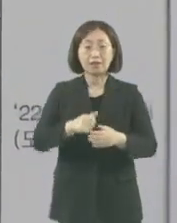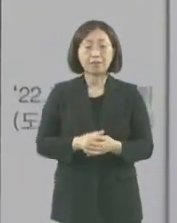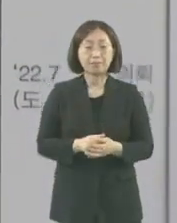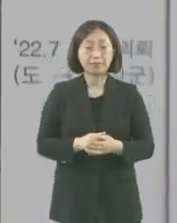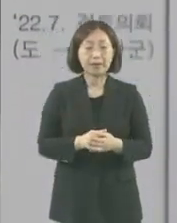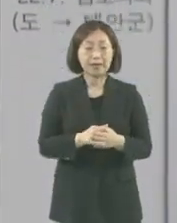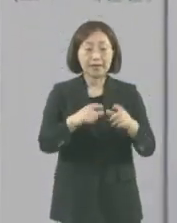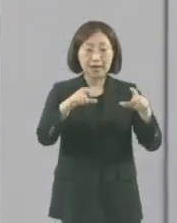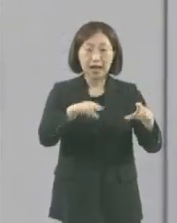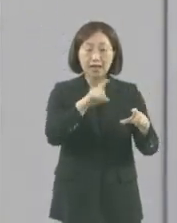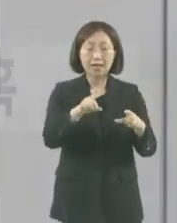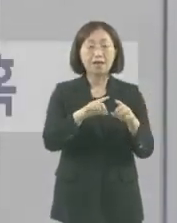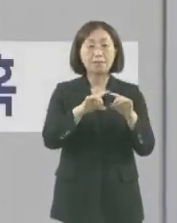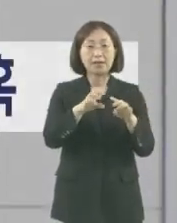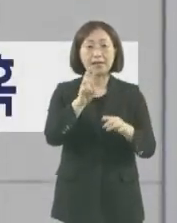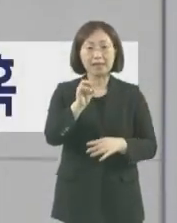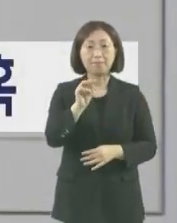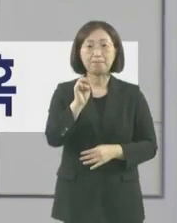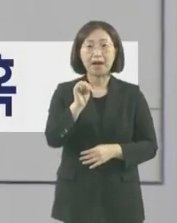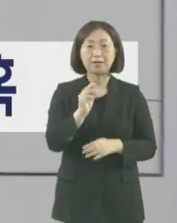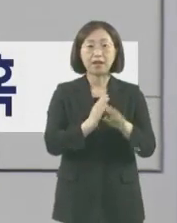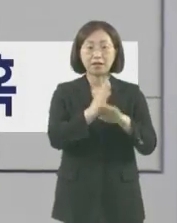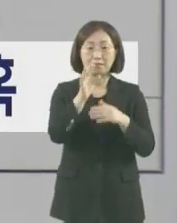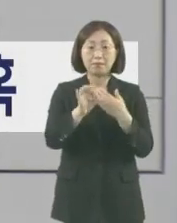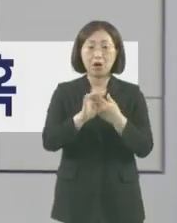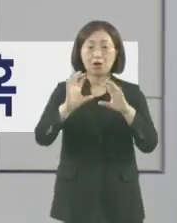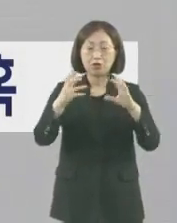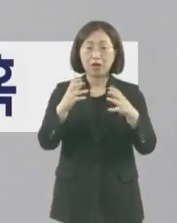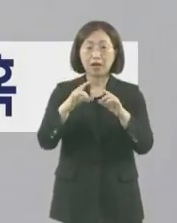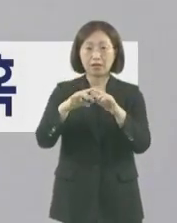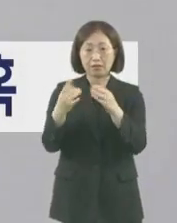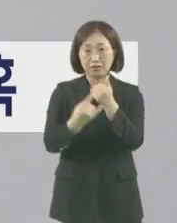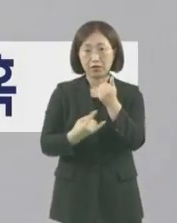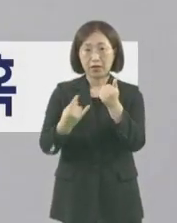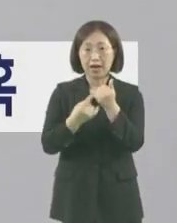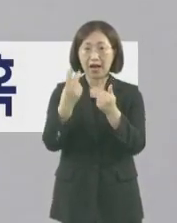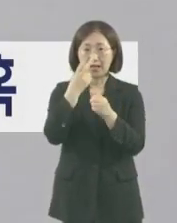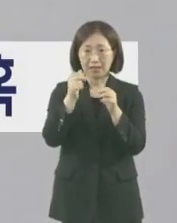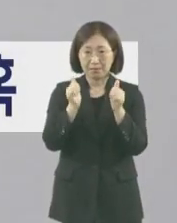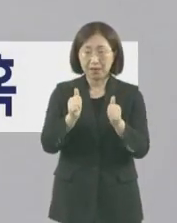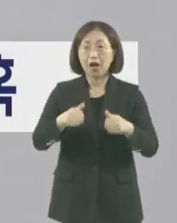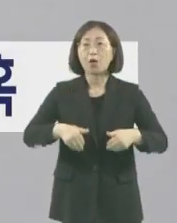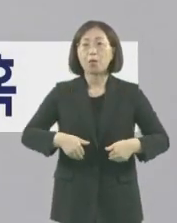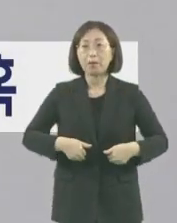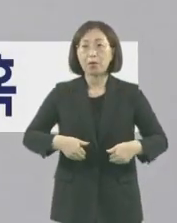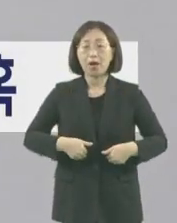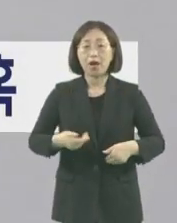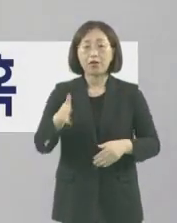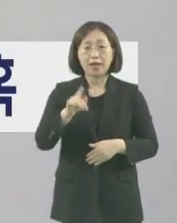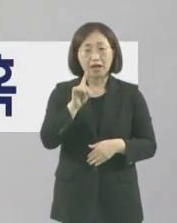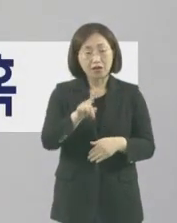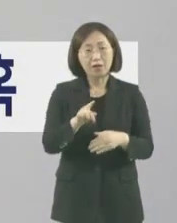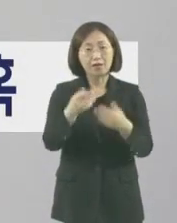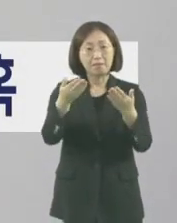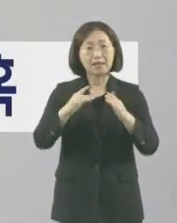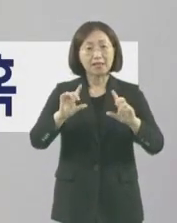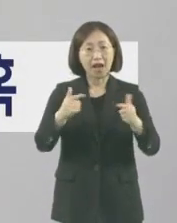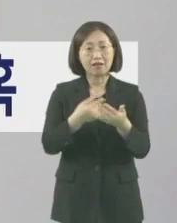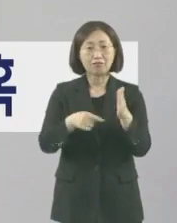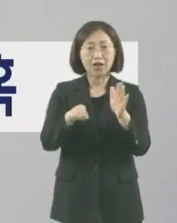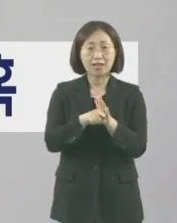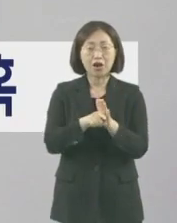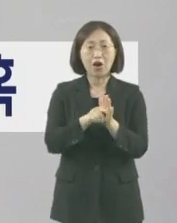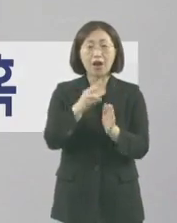단일 발전 규모가 3메가와트를 넘을 경우 국가 전개위원회 심의 대상인데 이를 피하기 위해 2.9메가와트로